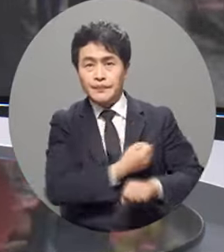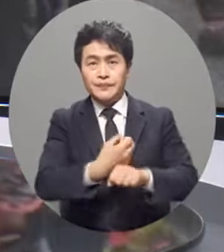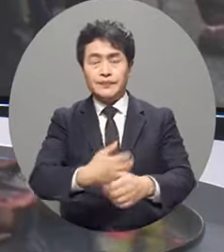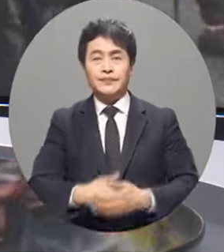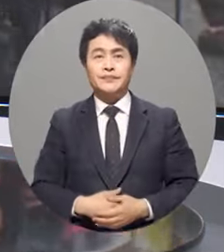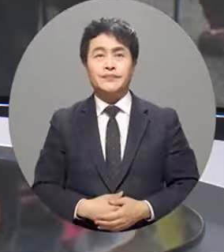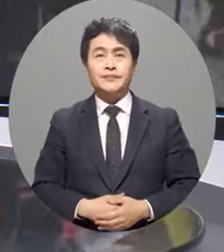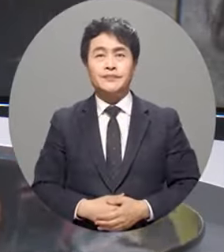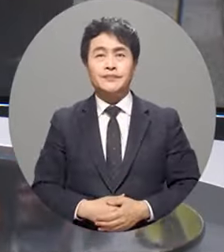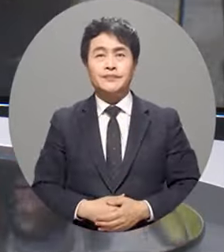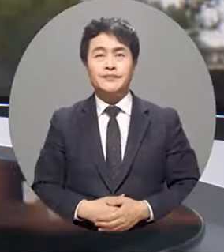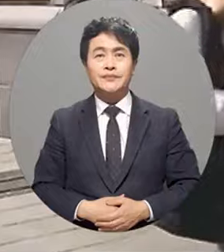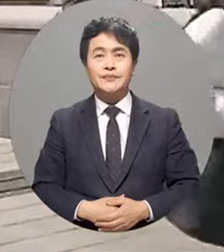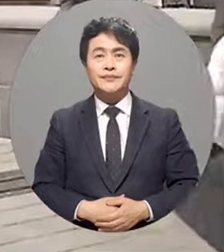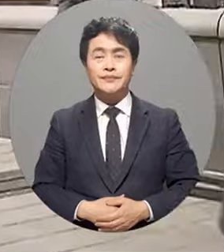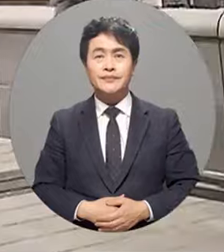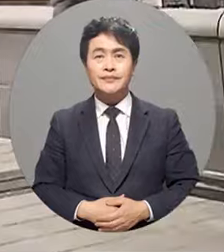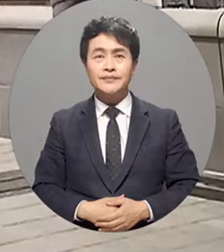취재했습니다.